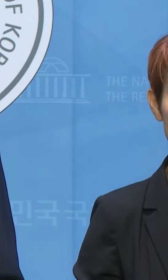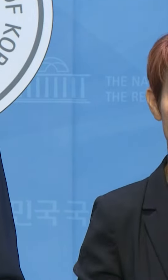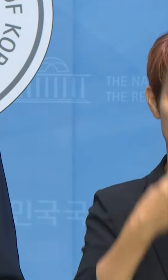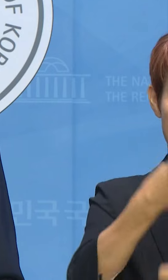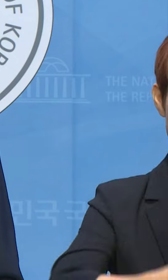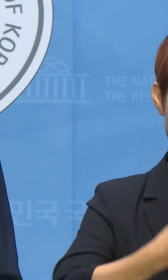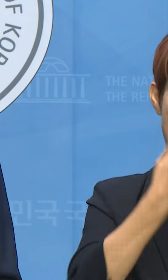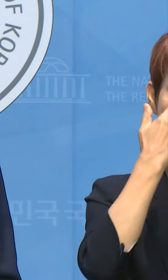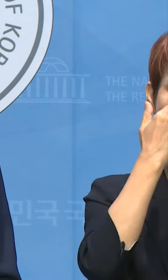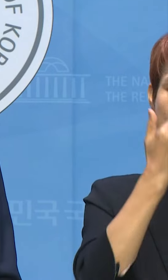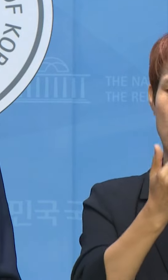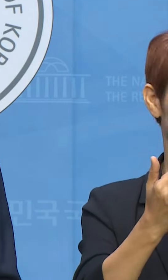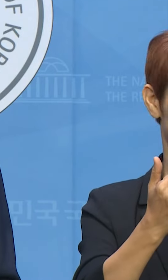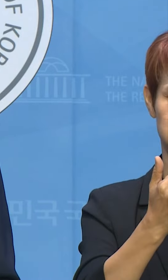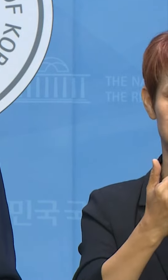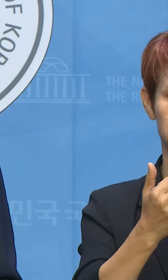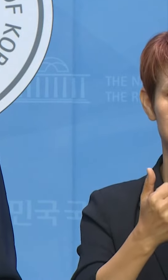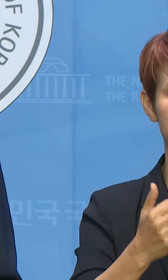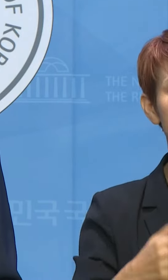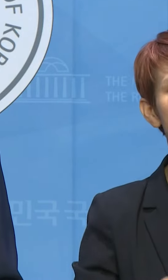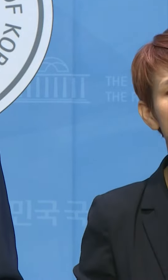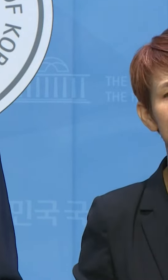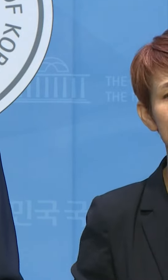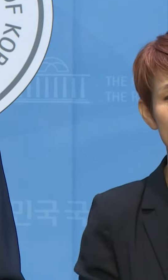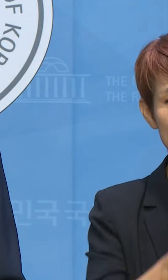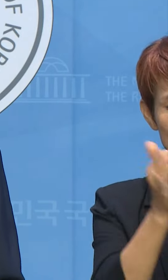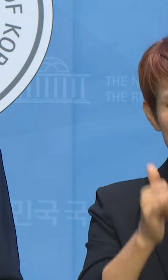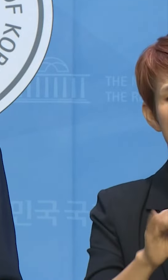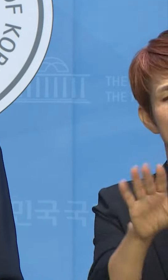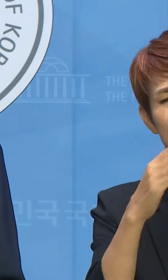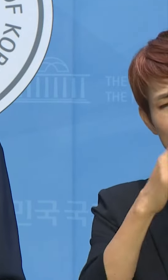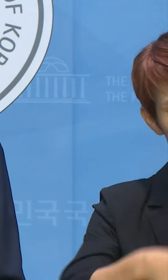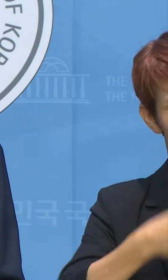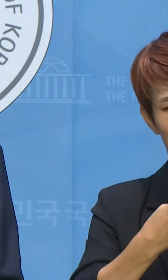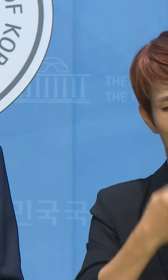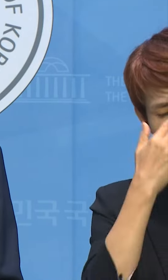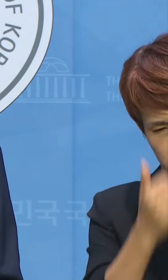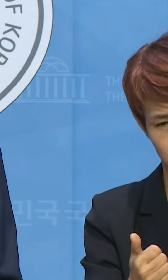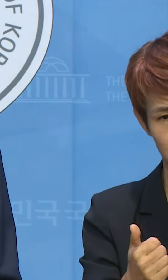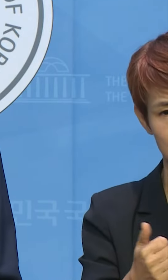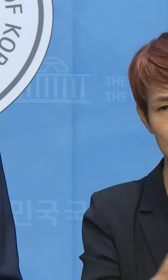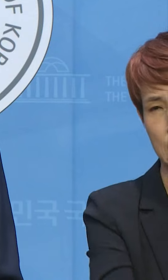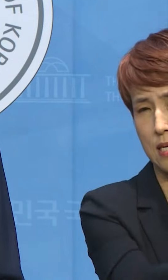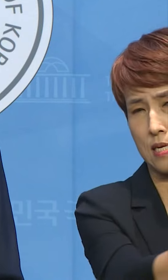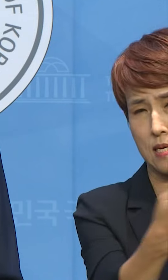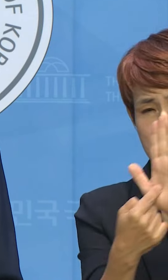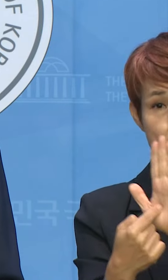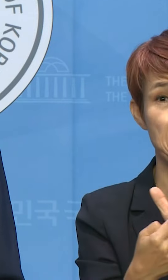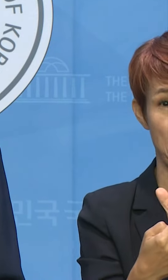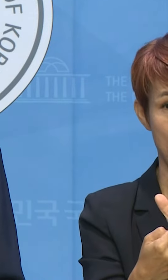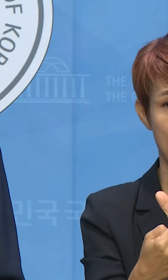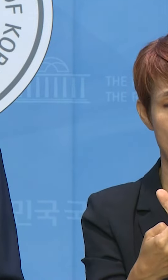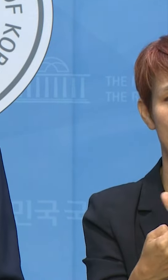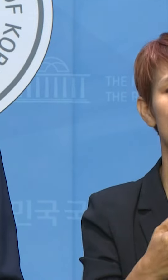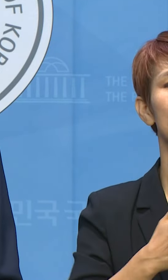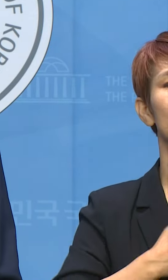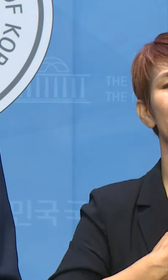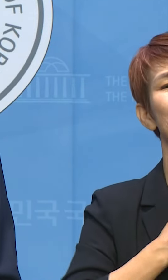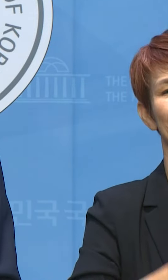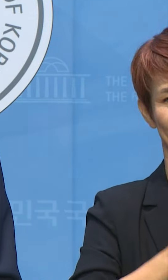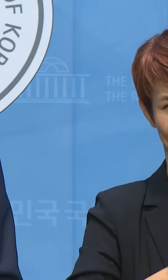너무 길다 애국 시민께 이렇게 호소했습니다 이 로을 우리가 제가